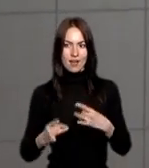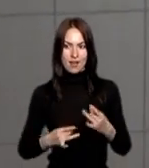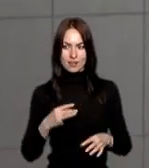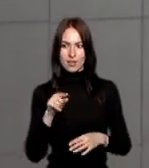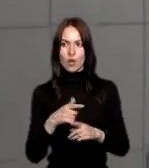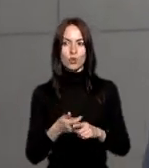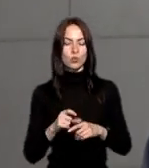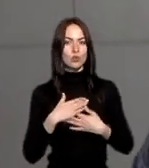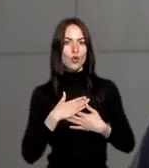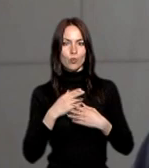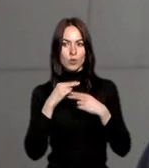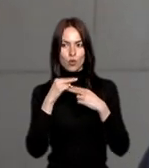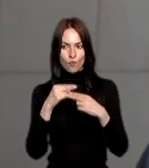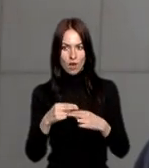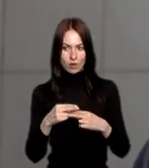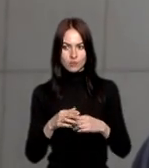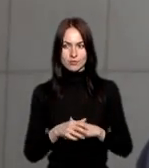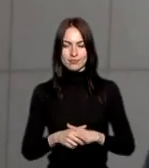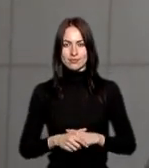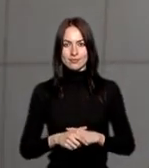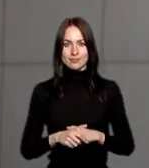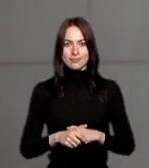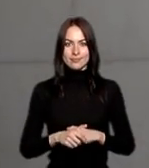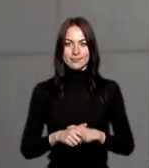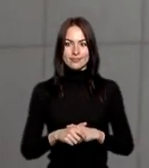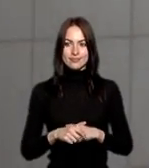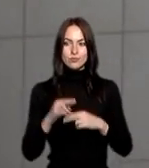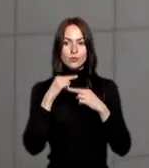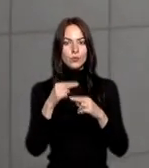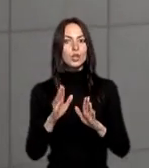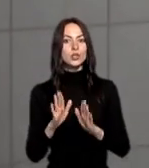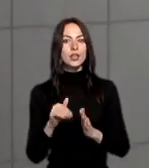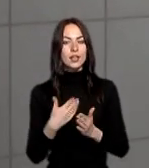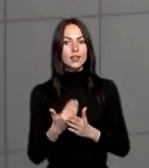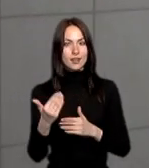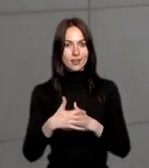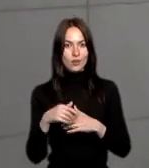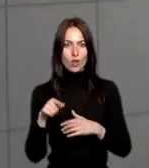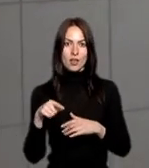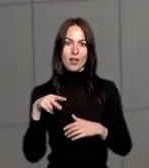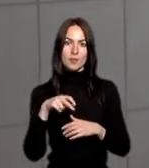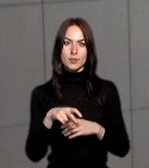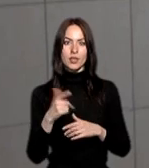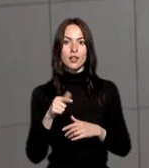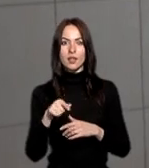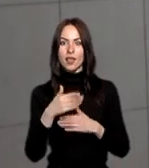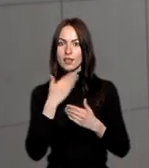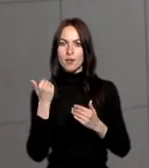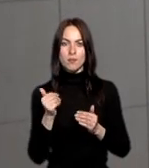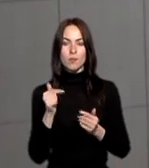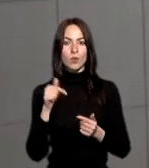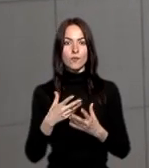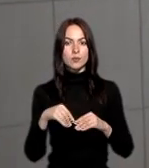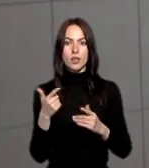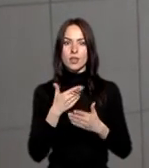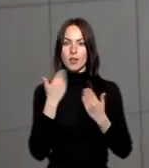дуже любить увагу, щоб увагу приділяли тільки їй. Вона підійде тільки в родину, де немає маленьких дітей,